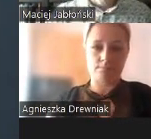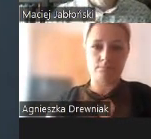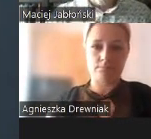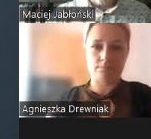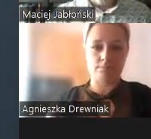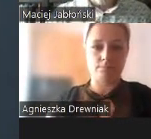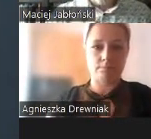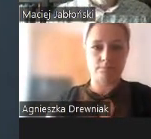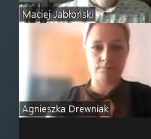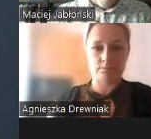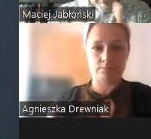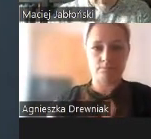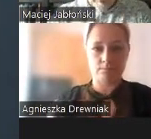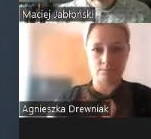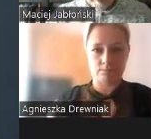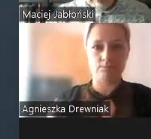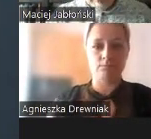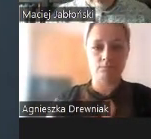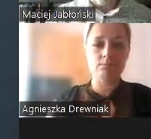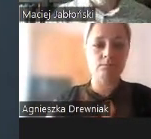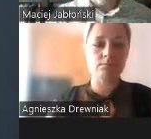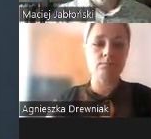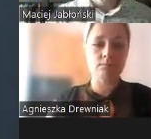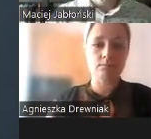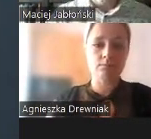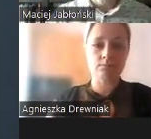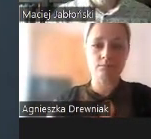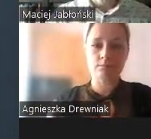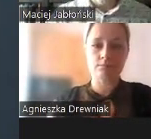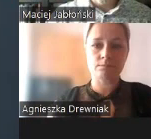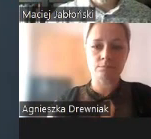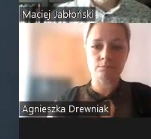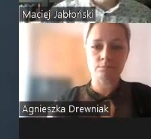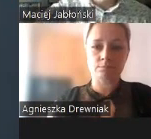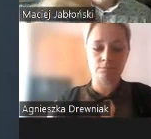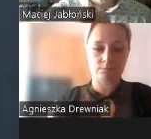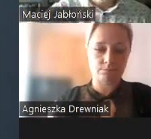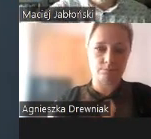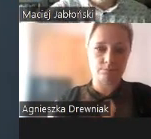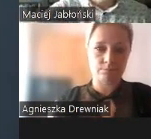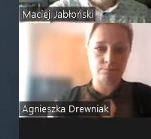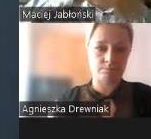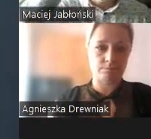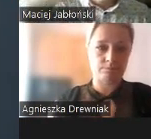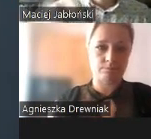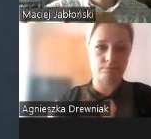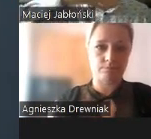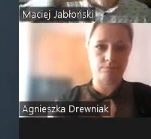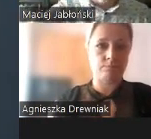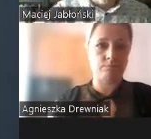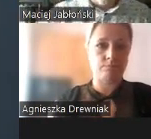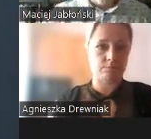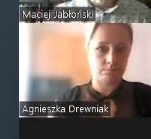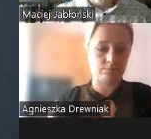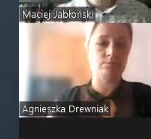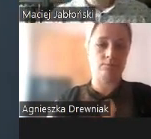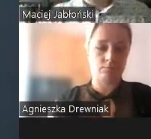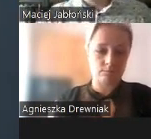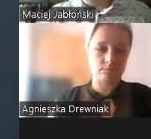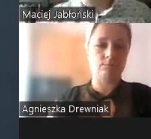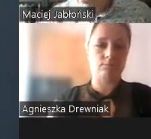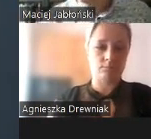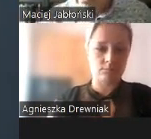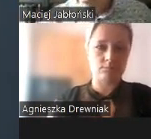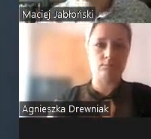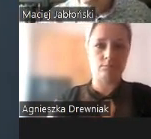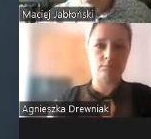też, dlatego też będę prosił o jakby udostępnienie tym osobom, które będą chciały jakby całej tej prezentacji pokazującą, jakby z formalnego punktu widzenia